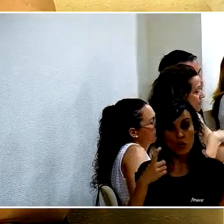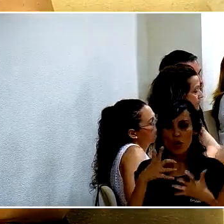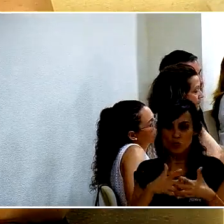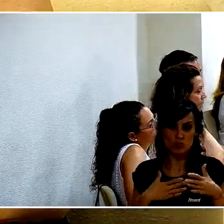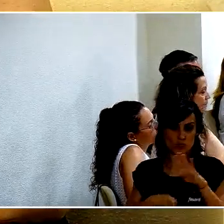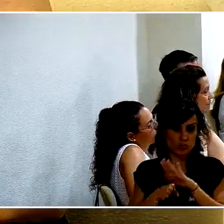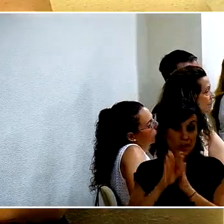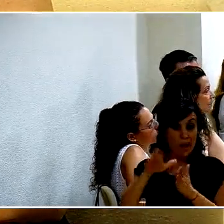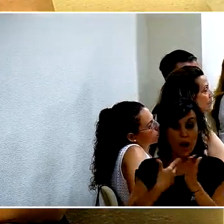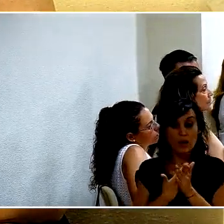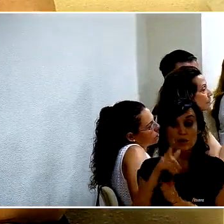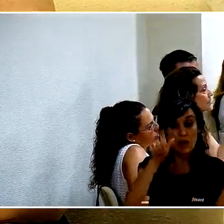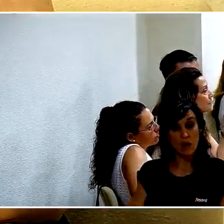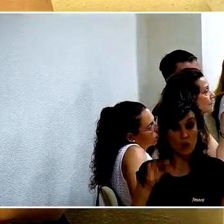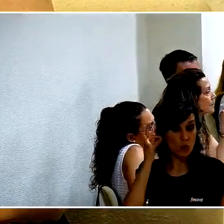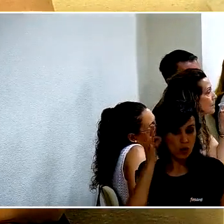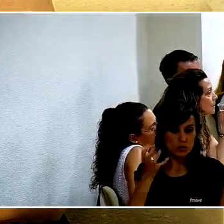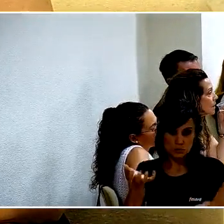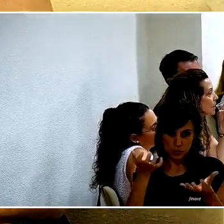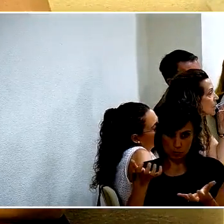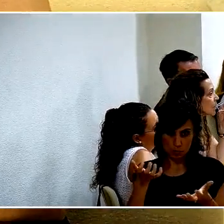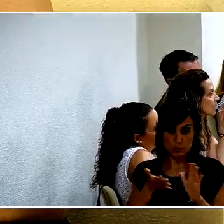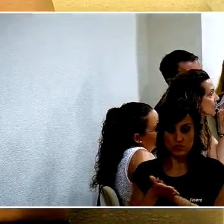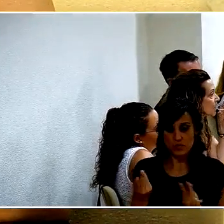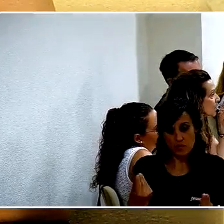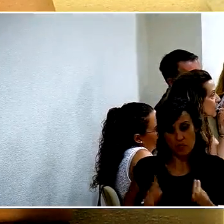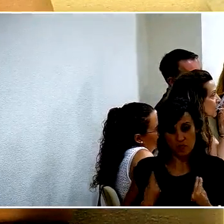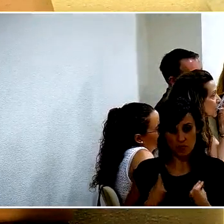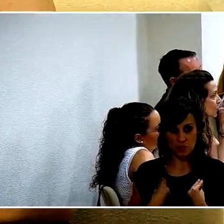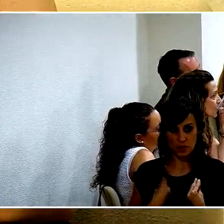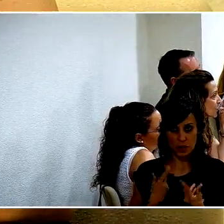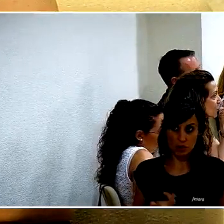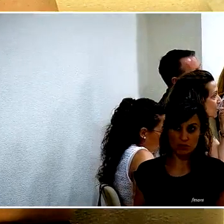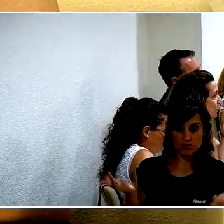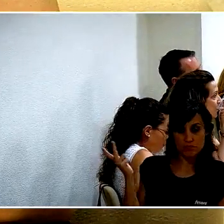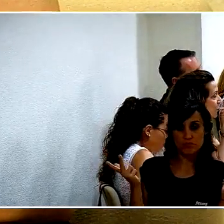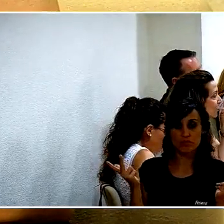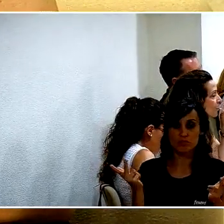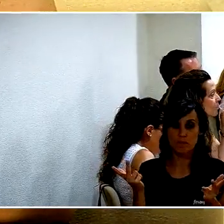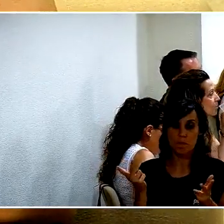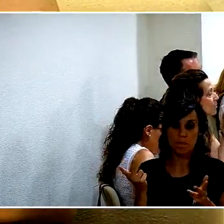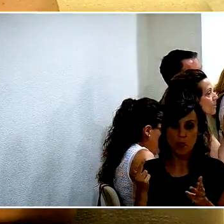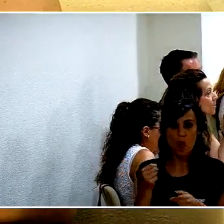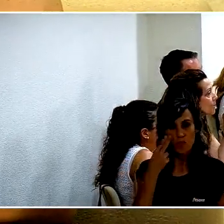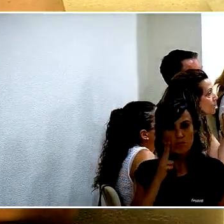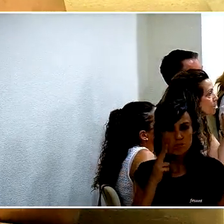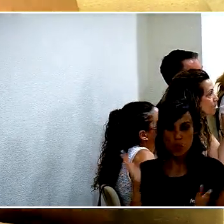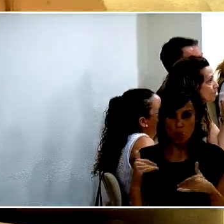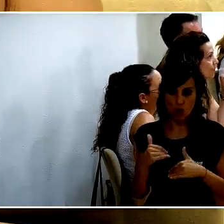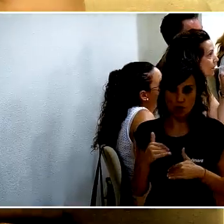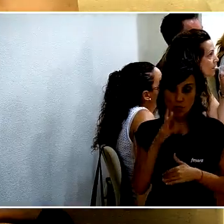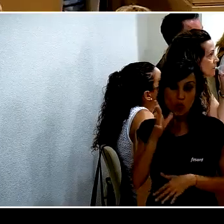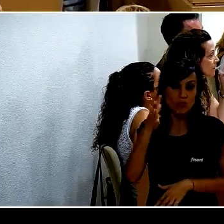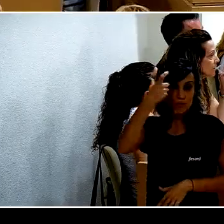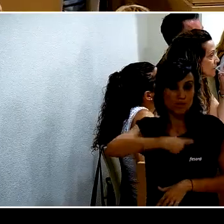fins que aconseguim que les dones pues, no puguen viure en llibertat i no tindre por pel fet de ser dones.